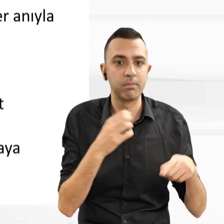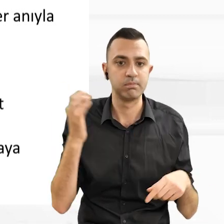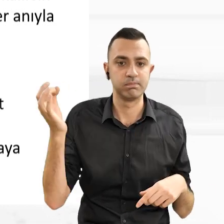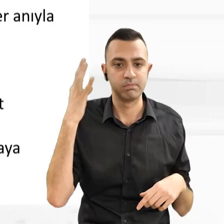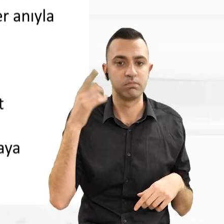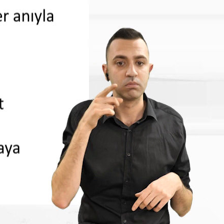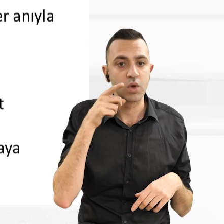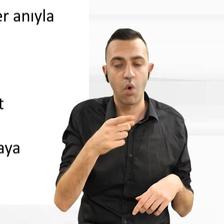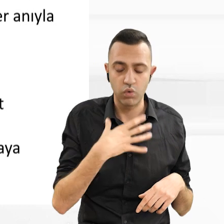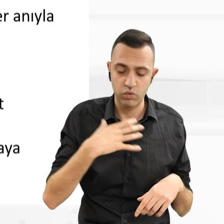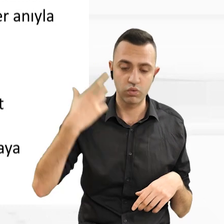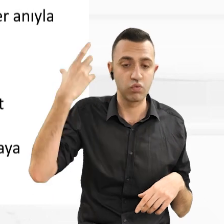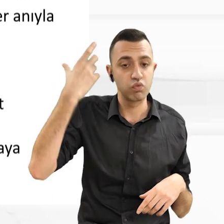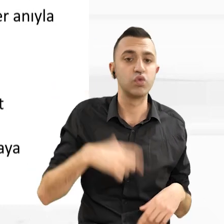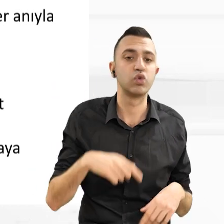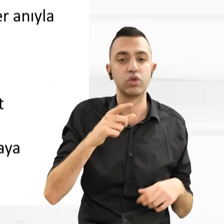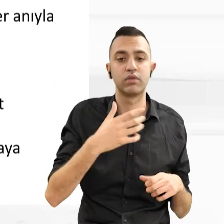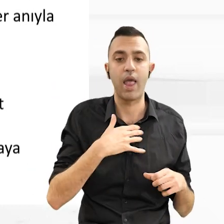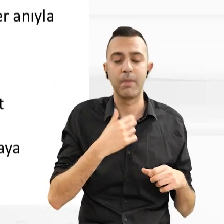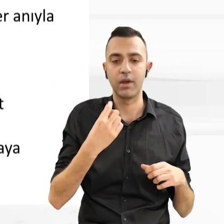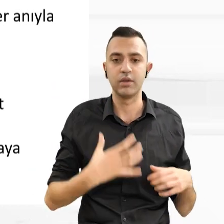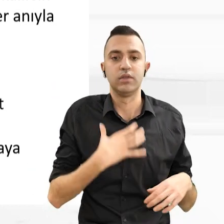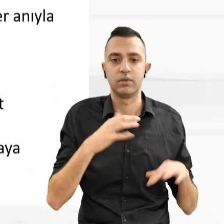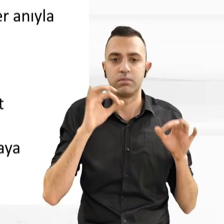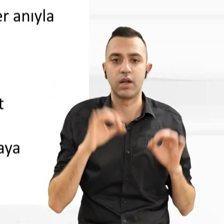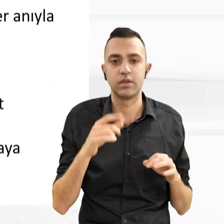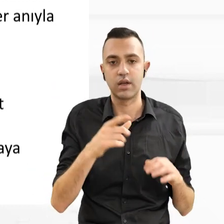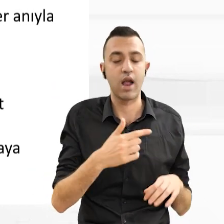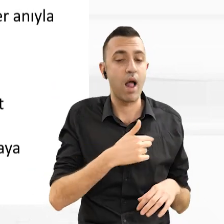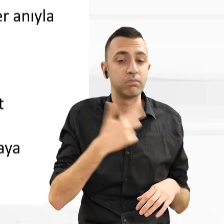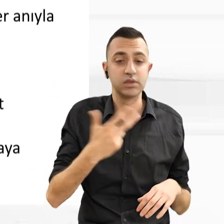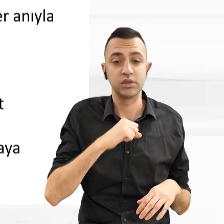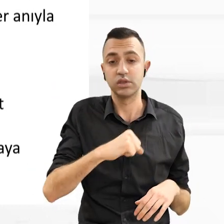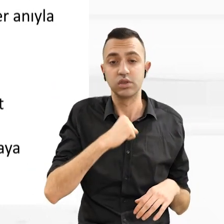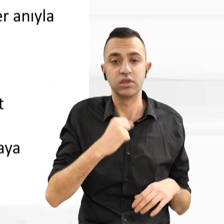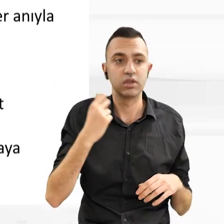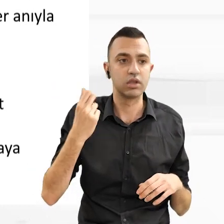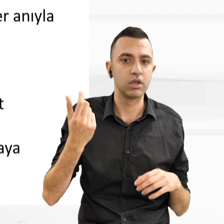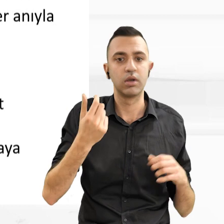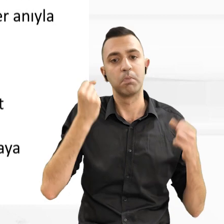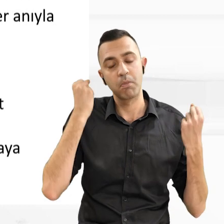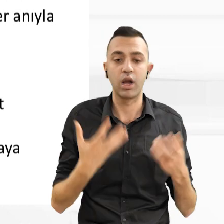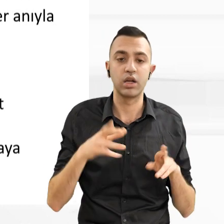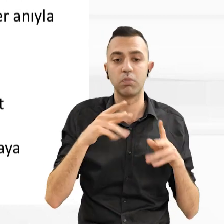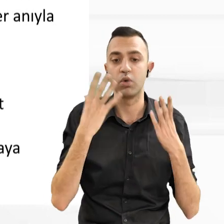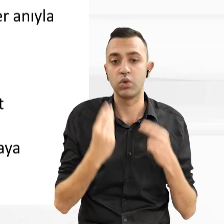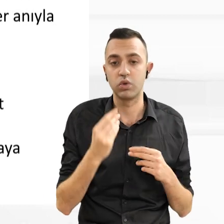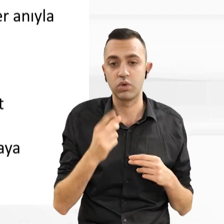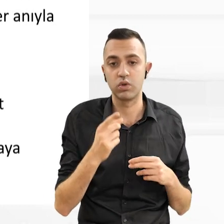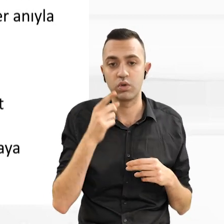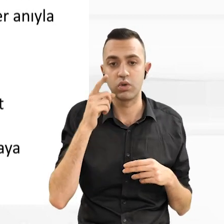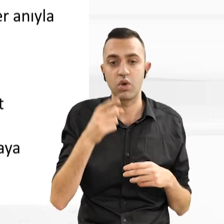Bütün vücudunu saran bir korkuyla ürperdim kalbi hızla çarparken korkudan bayılacak gibi oldu